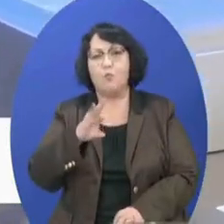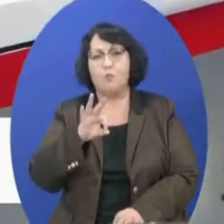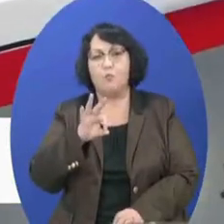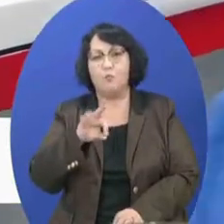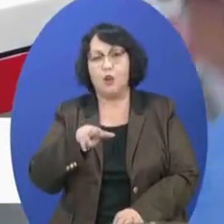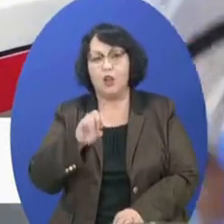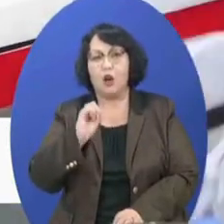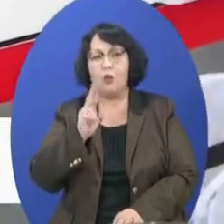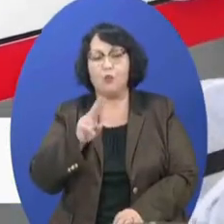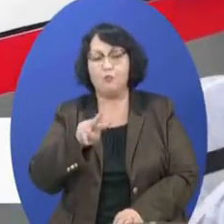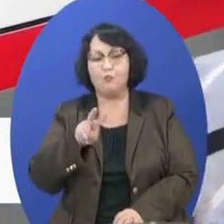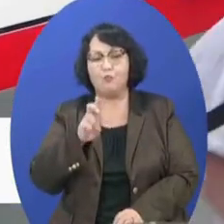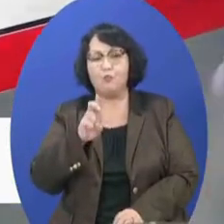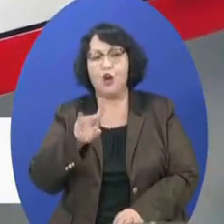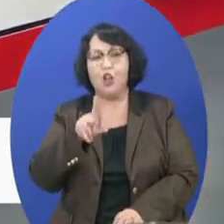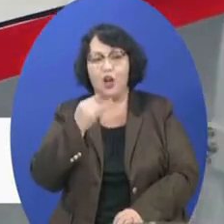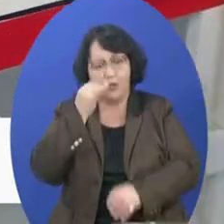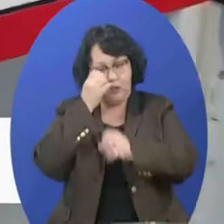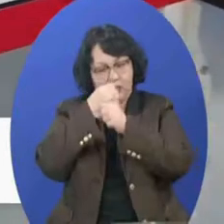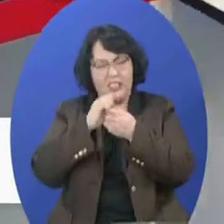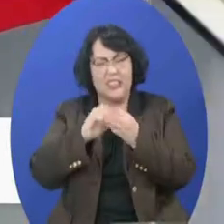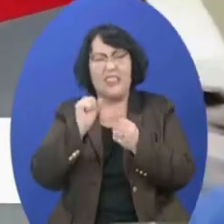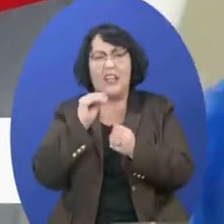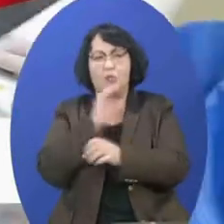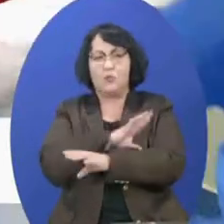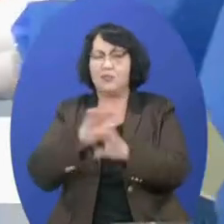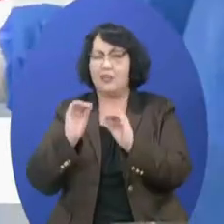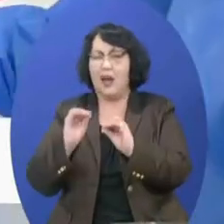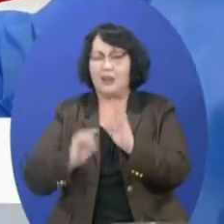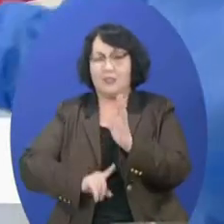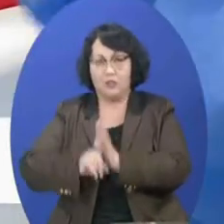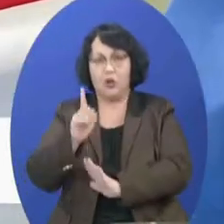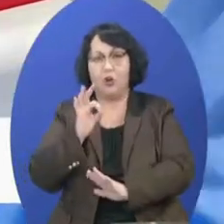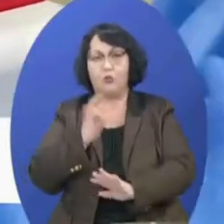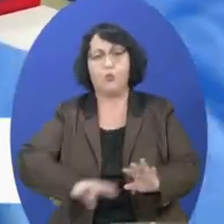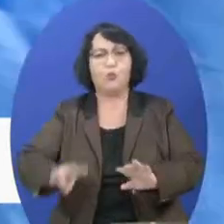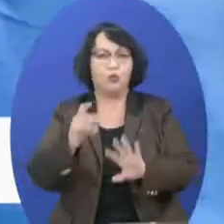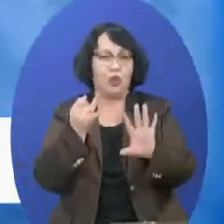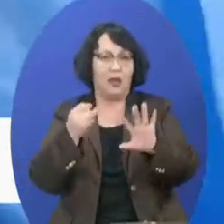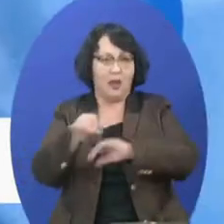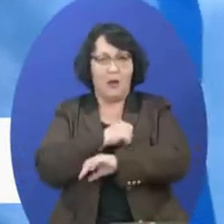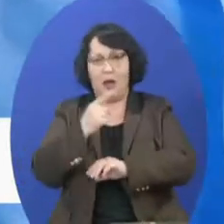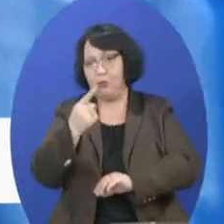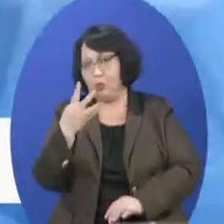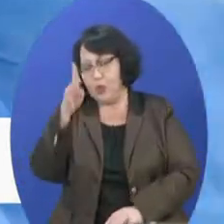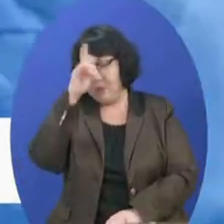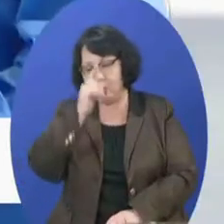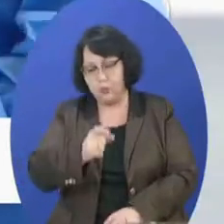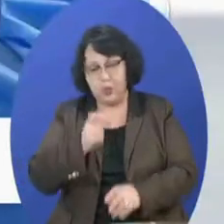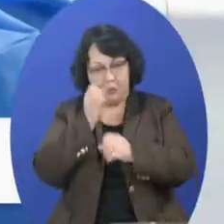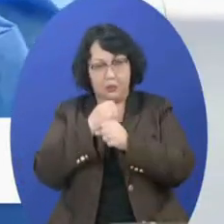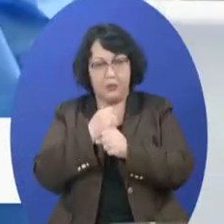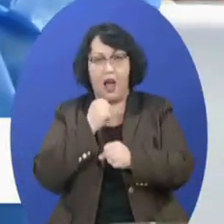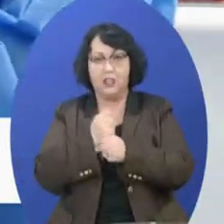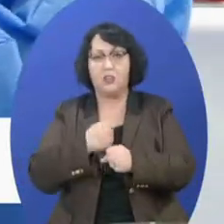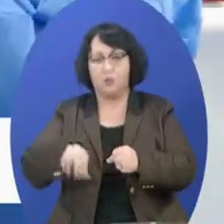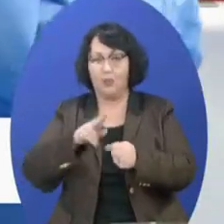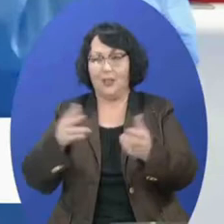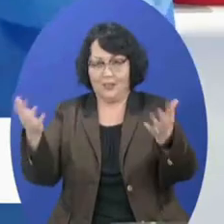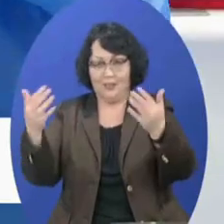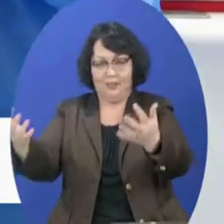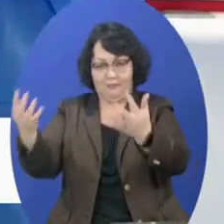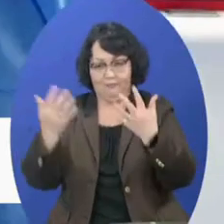ажиллах боловсон хүчнийг сургалтад хамруулан бэлтгэж эхэллээ. За орон нутгийн 7 аймгаас 14 эмч лабораторийн ажилтныг татан байршуулж ажиллаулж байна.